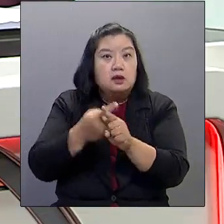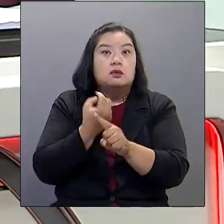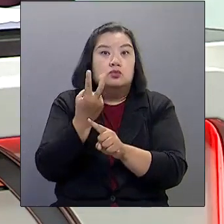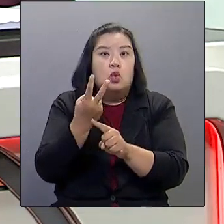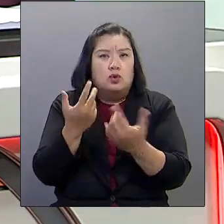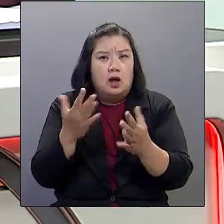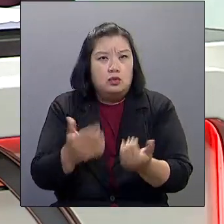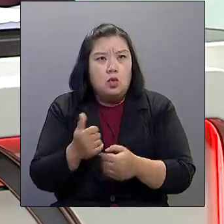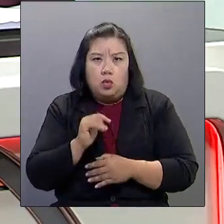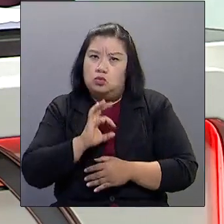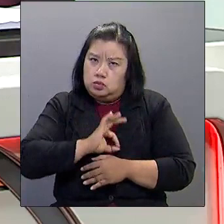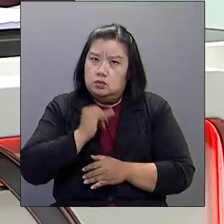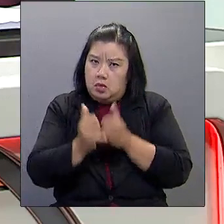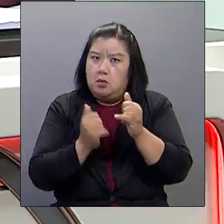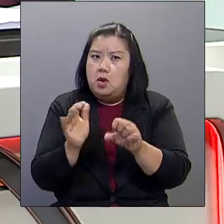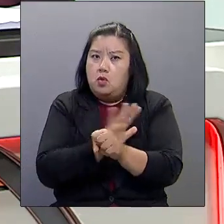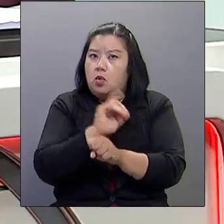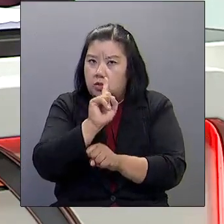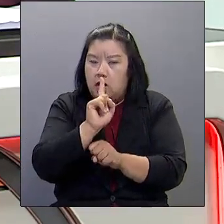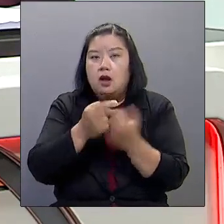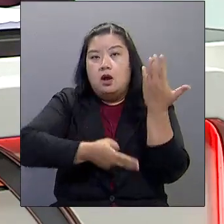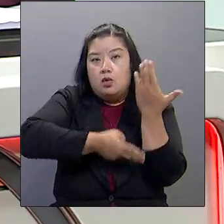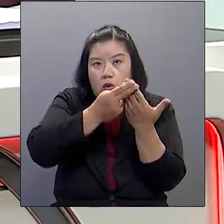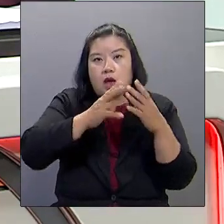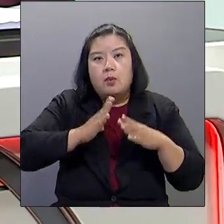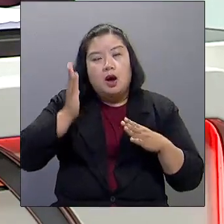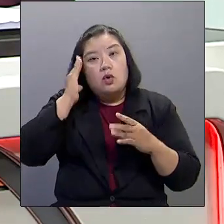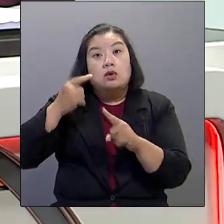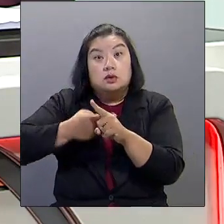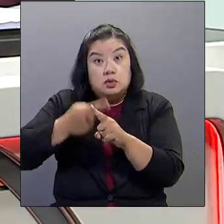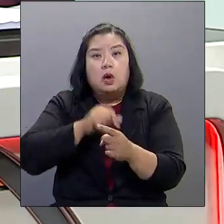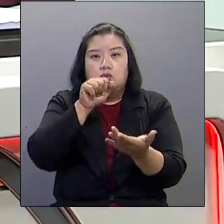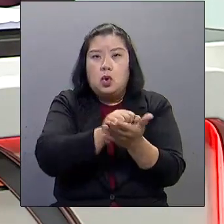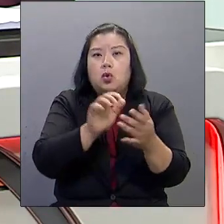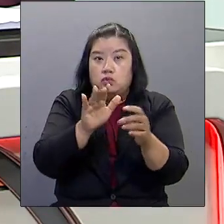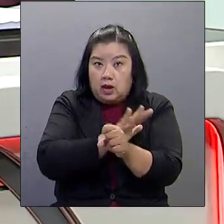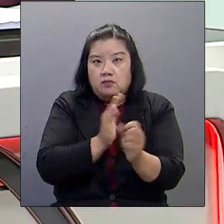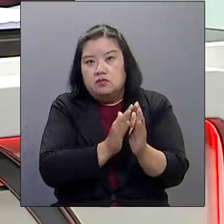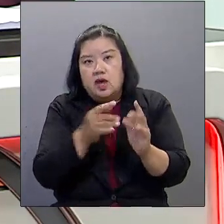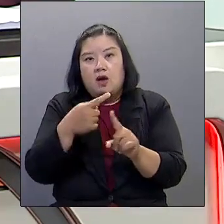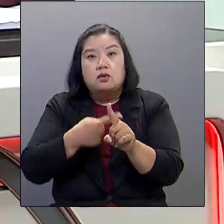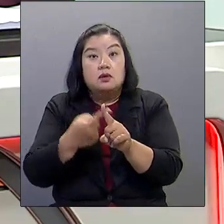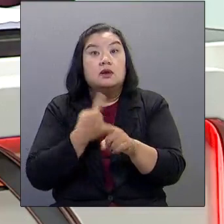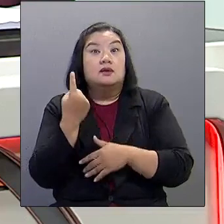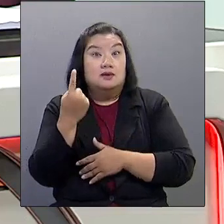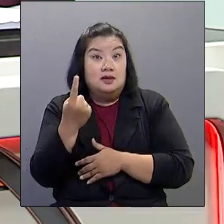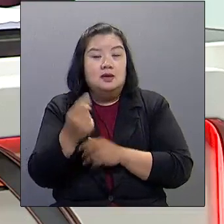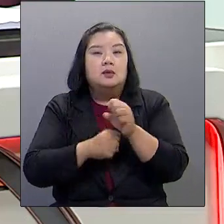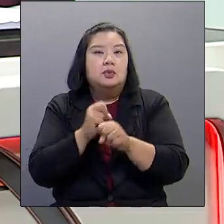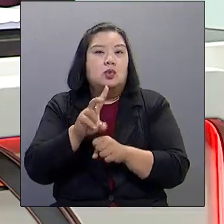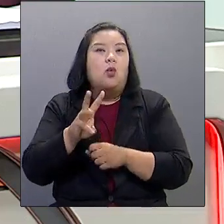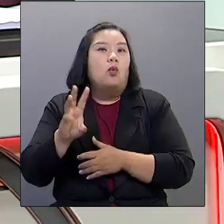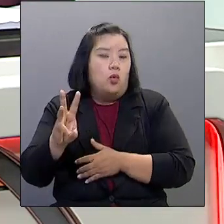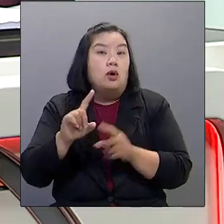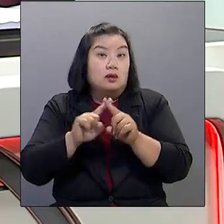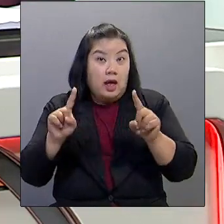ากสัญญาณบวกก็คือยอดจองที่พักเนี่ยเต็มเกือบจะหมดแล้วยาวไปจนถึงปีใหม่แต่พอมามีเหตุการณ์เกิดขึ้นแบบนี้ถึงแม้